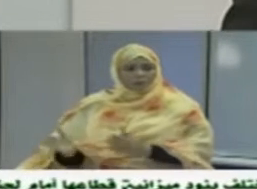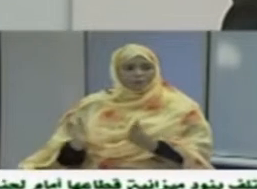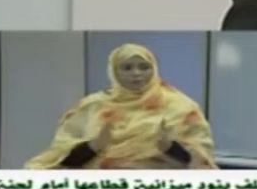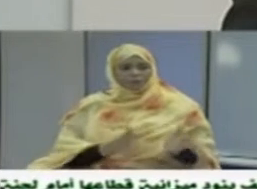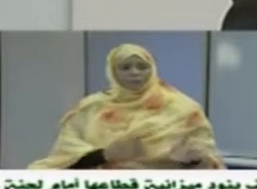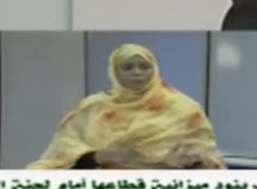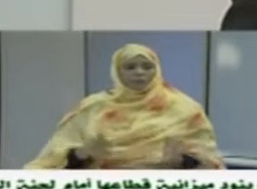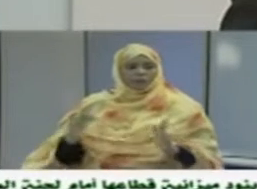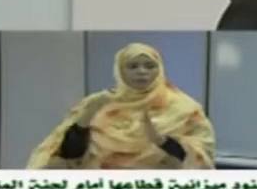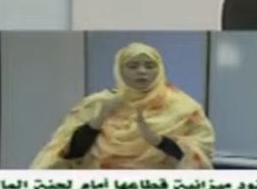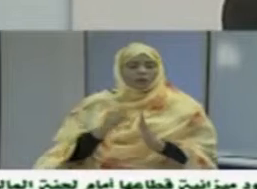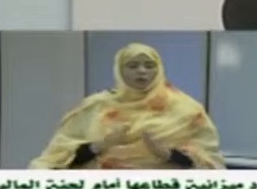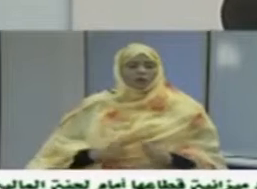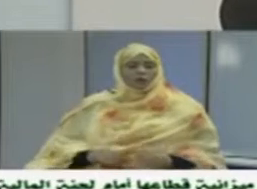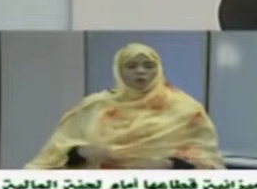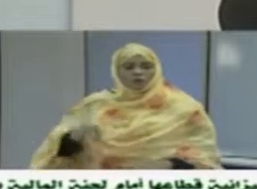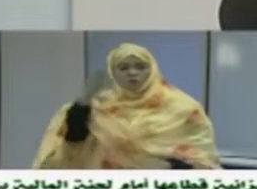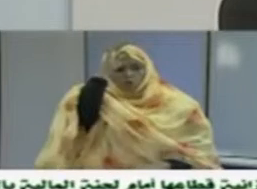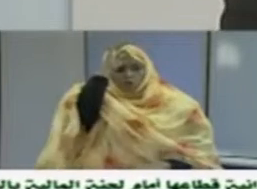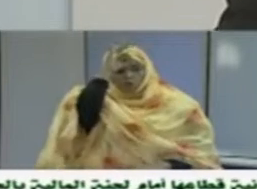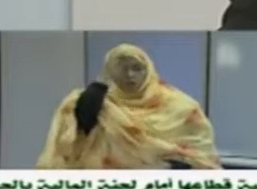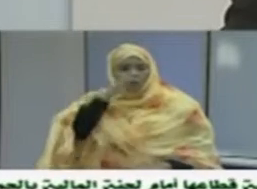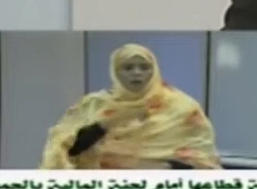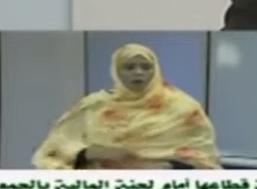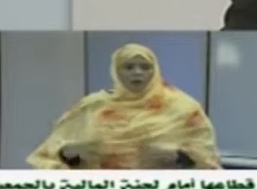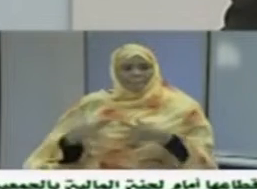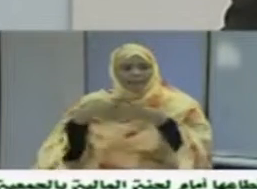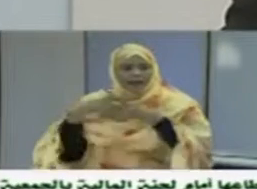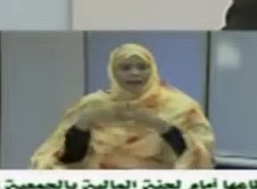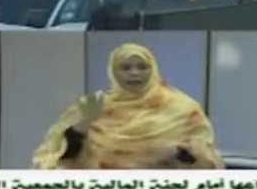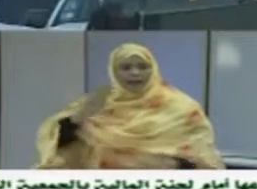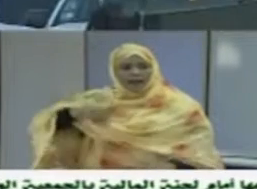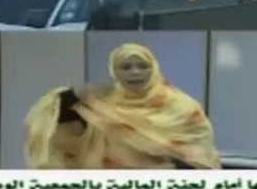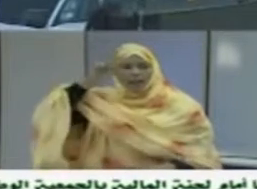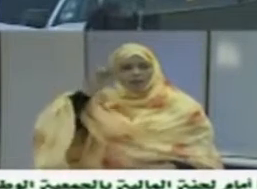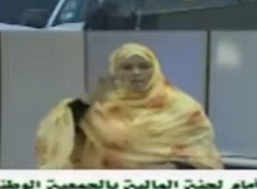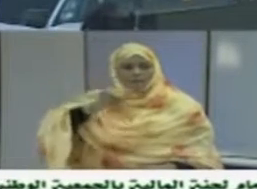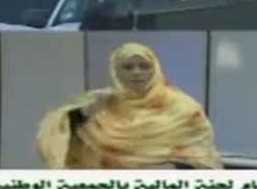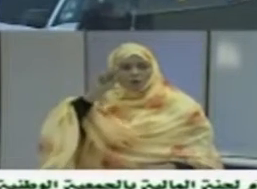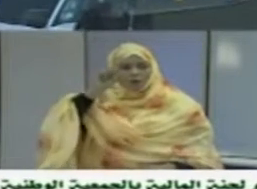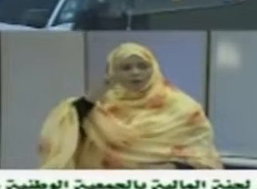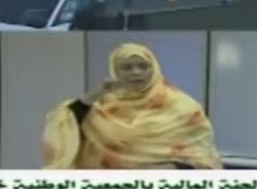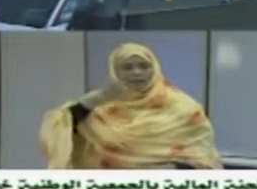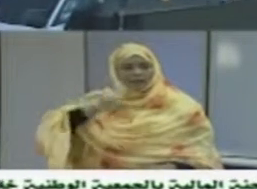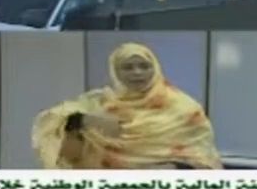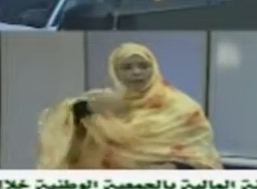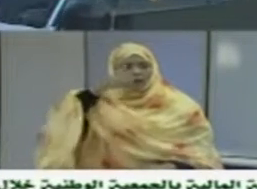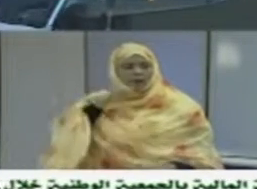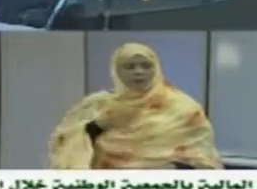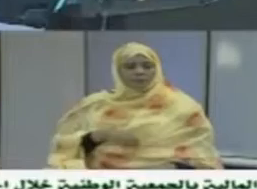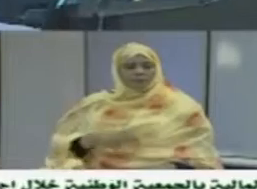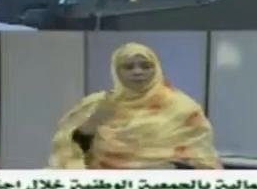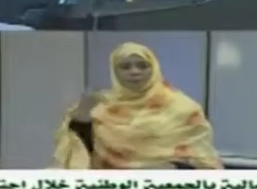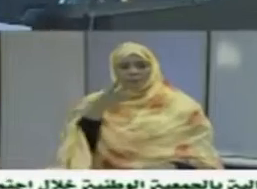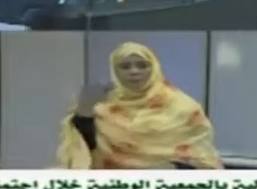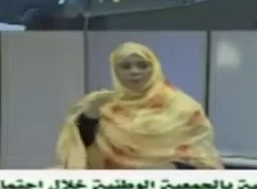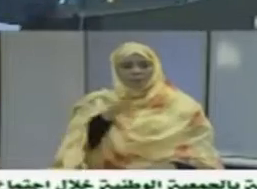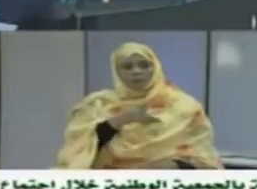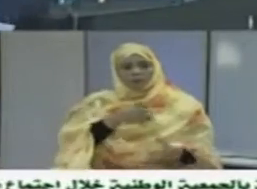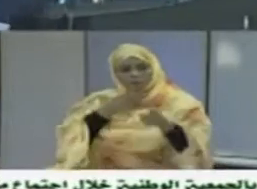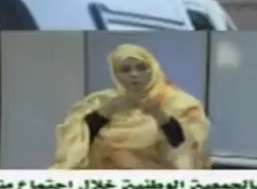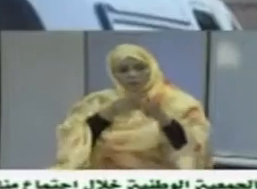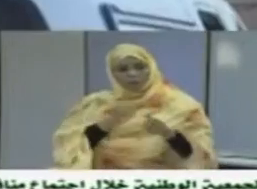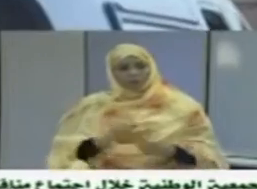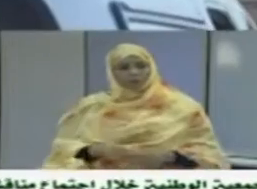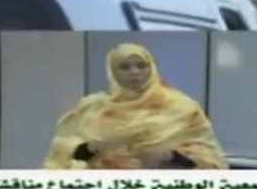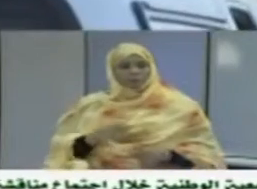أخيرا، أعلنت شرطة كاليفورنيا عن مقتل مشتبه بهما في عملية إطلاق نار